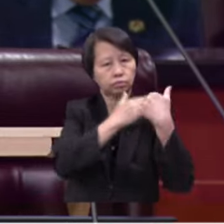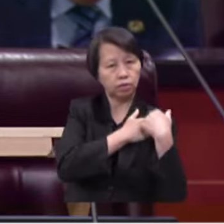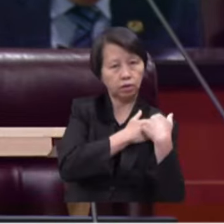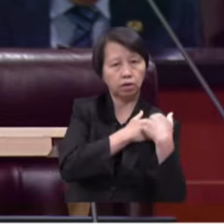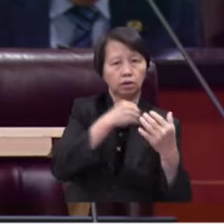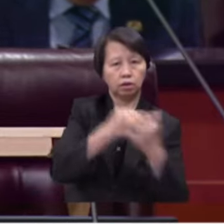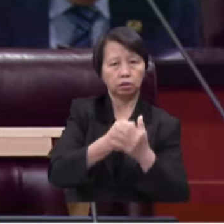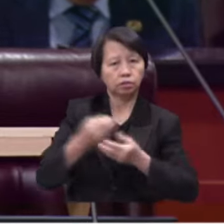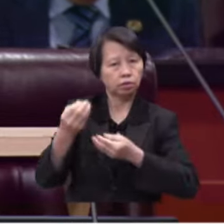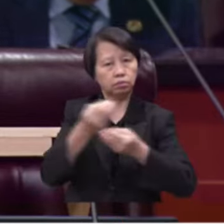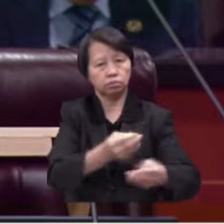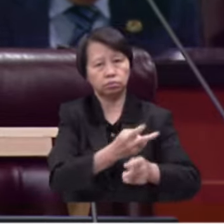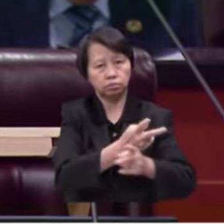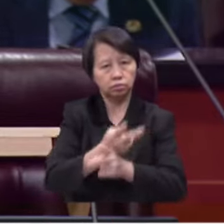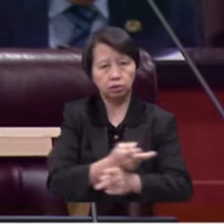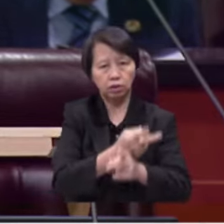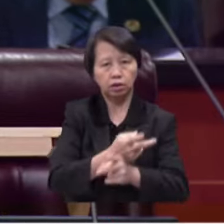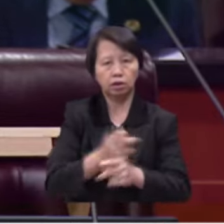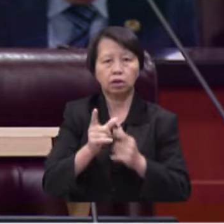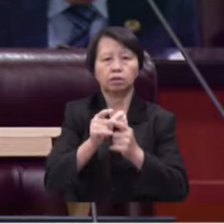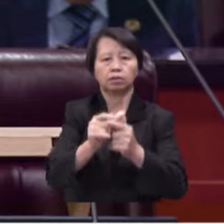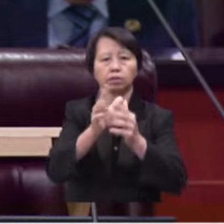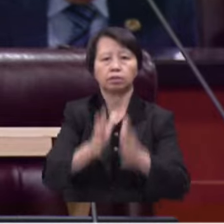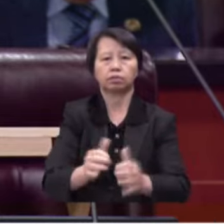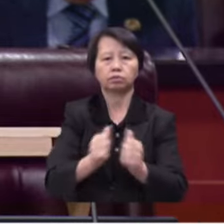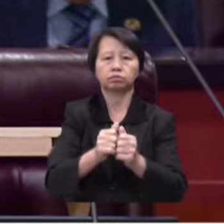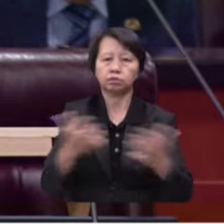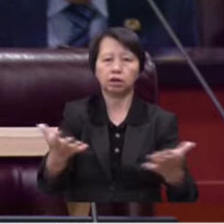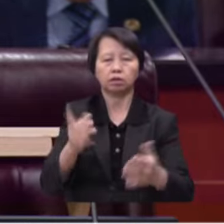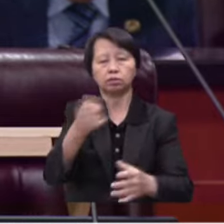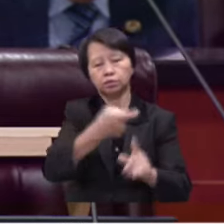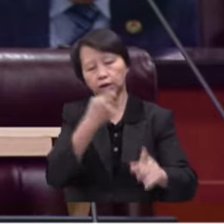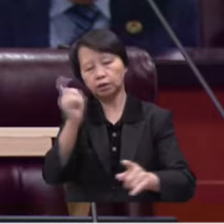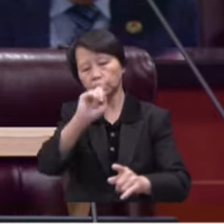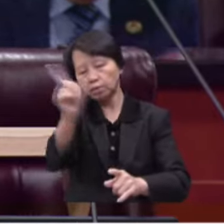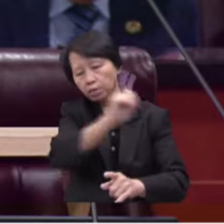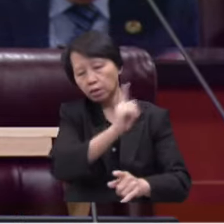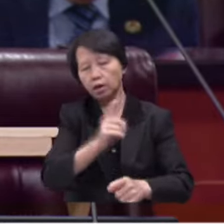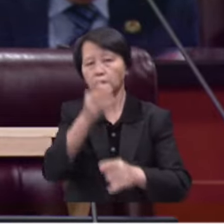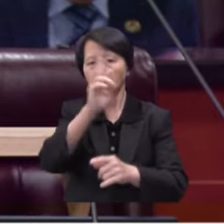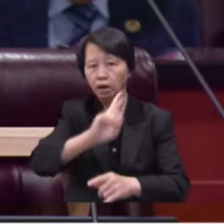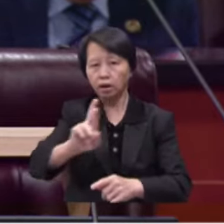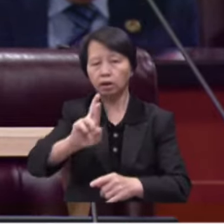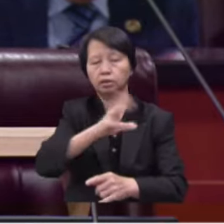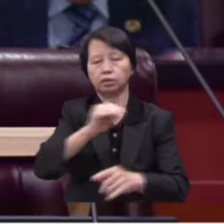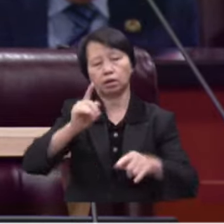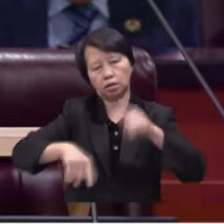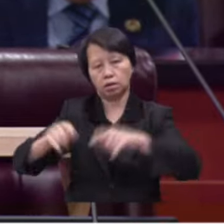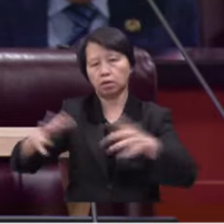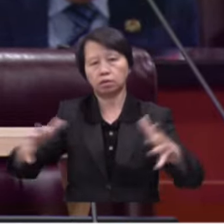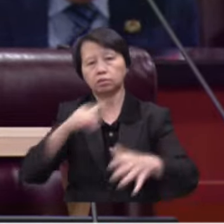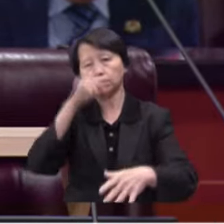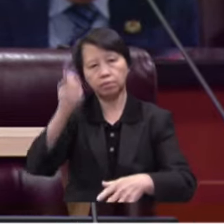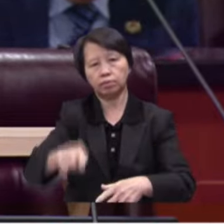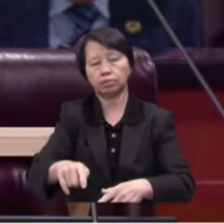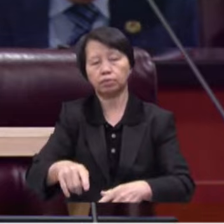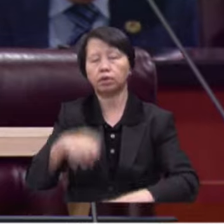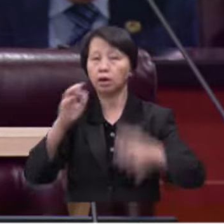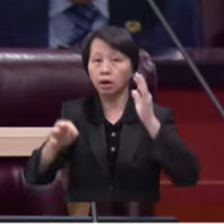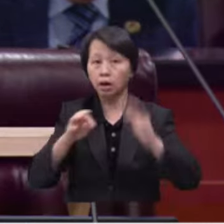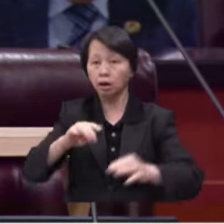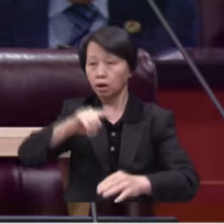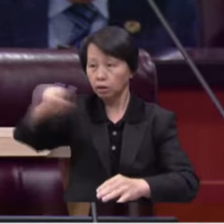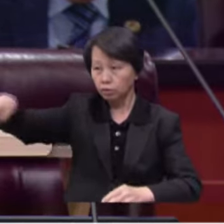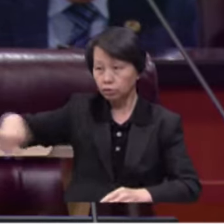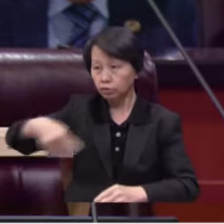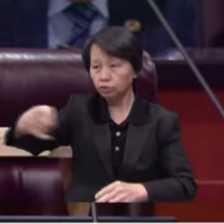dalam memberikan perlindungan kepada pelarian tampak menggerak asal-usul etnik agama dan sebagainya akhirnya semua